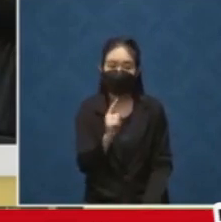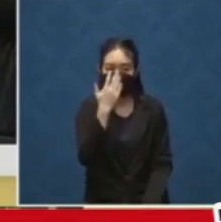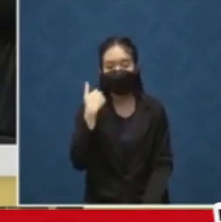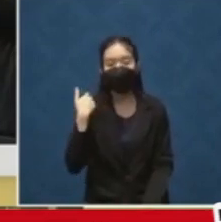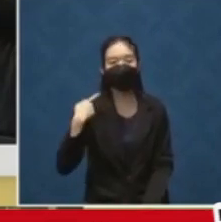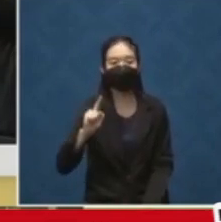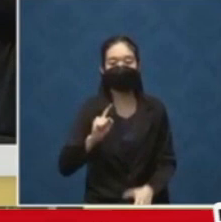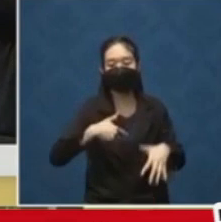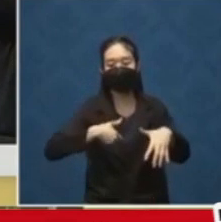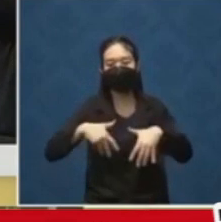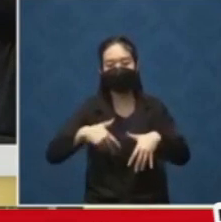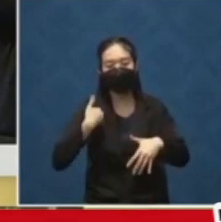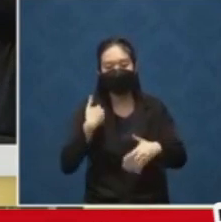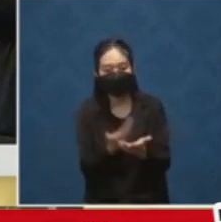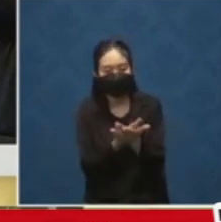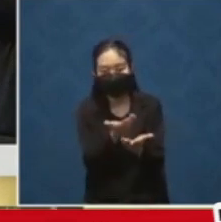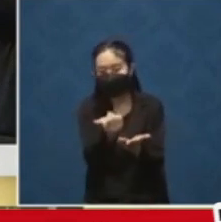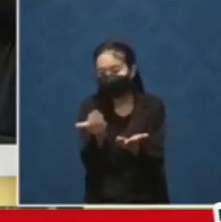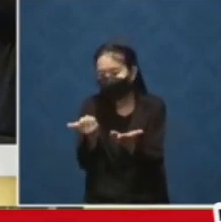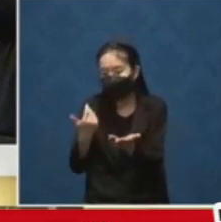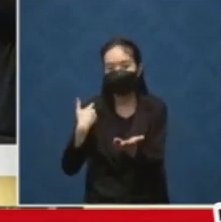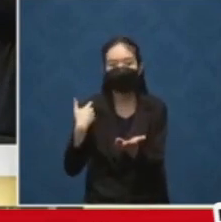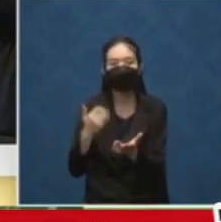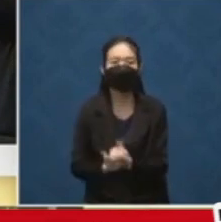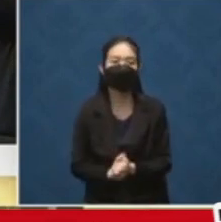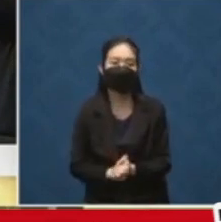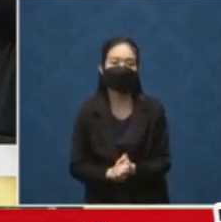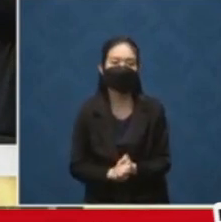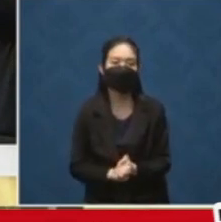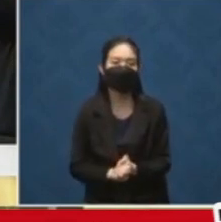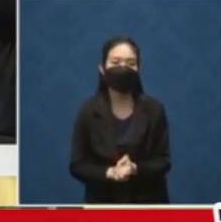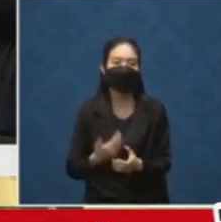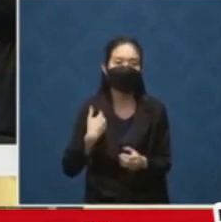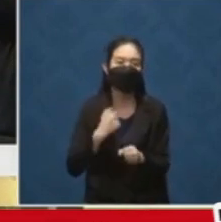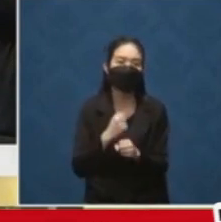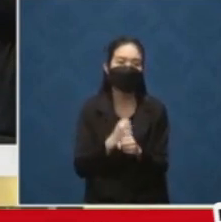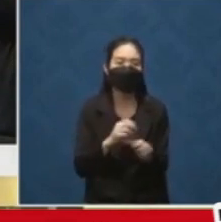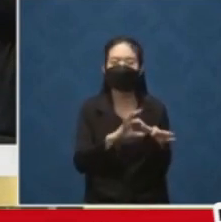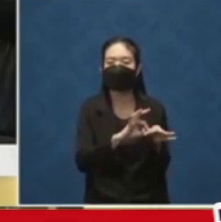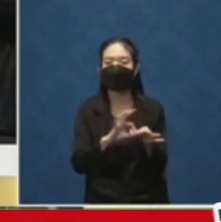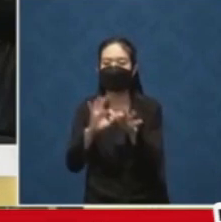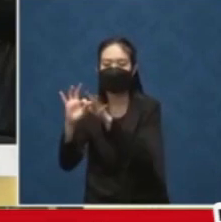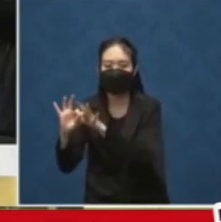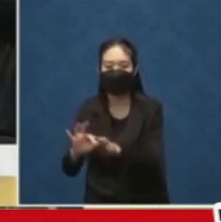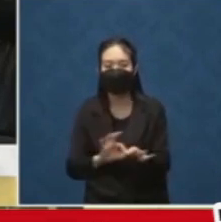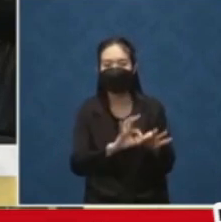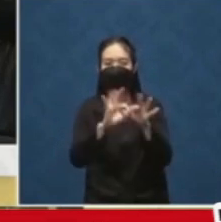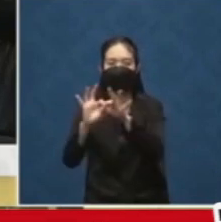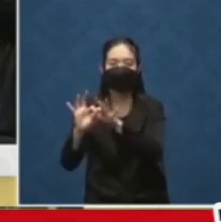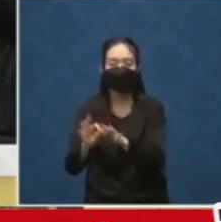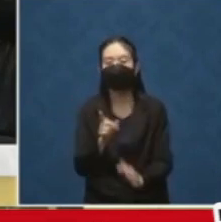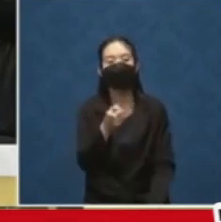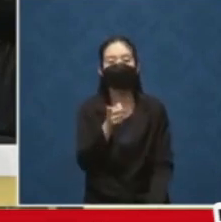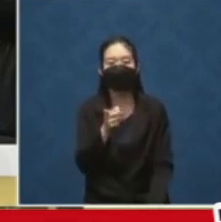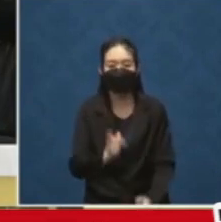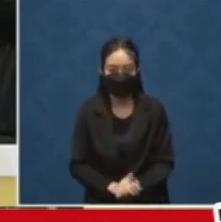การเรียกรับผลประโยชน์จากเล็กไปให่ จากให่ไปเรๆ ต่อกันเป็